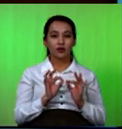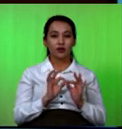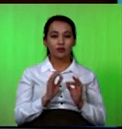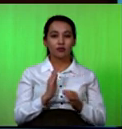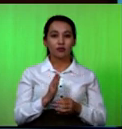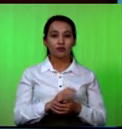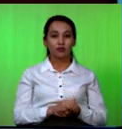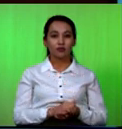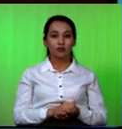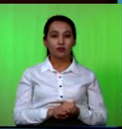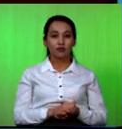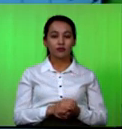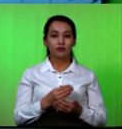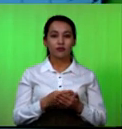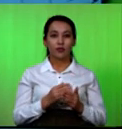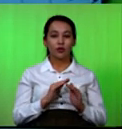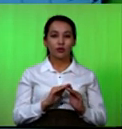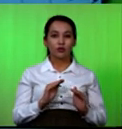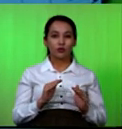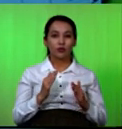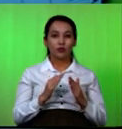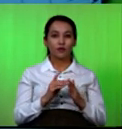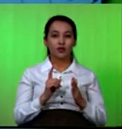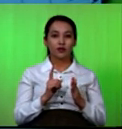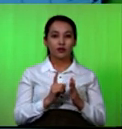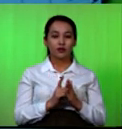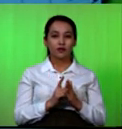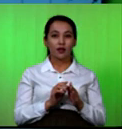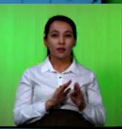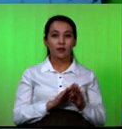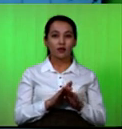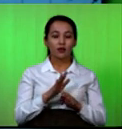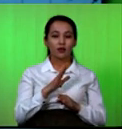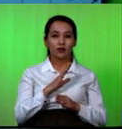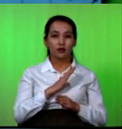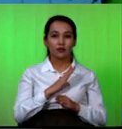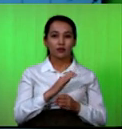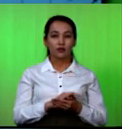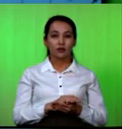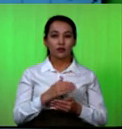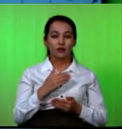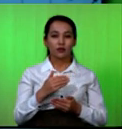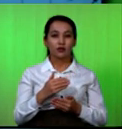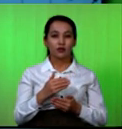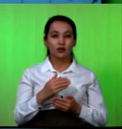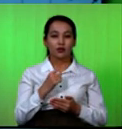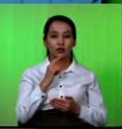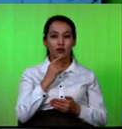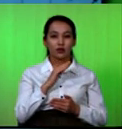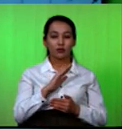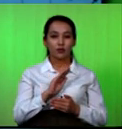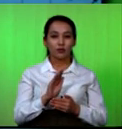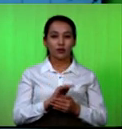tekshirib olsak. Aziz o'quvchilar, uyga berilgan vazifani bajardingizmi? Sizda qiyinchilik